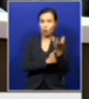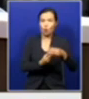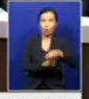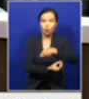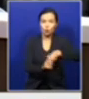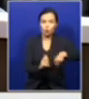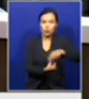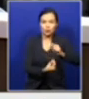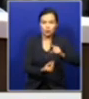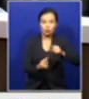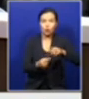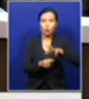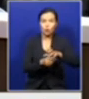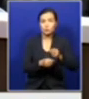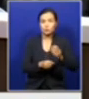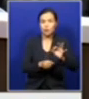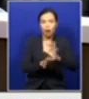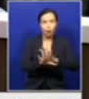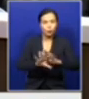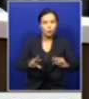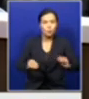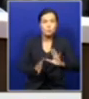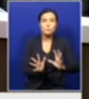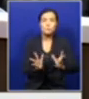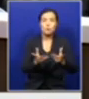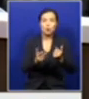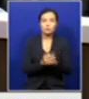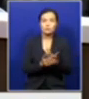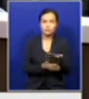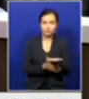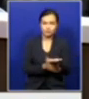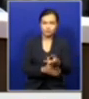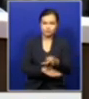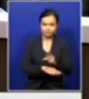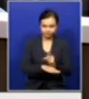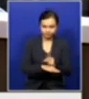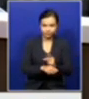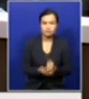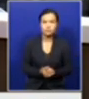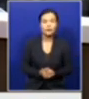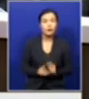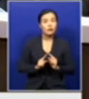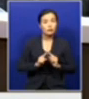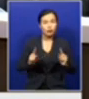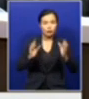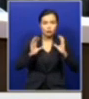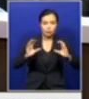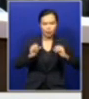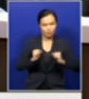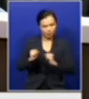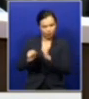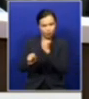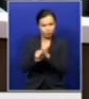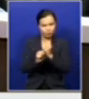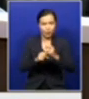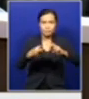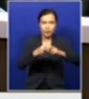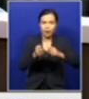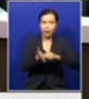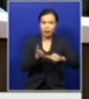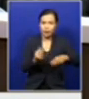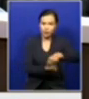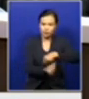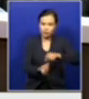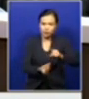-19 ให้ได้ค่ะท่านประธานที่เคารพคะแต่แม้ว่ารัฐบาลจะพยายามในการแก้ปัญหาเศรษฐกิจม